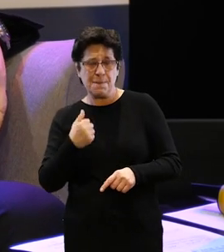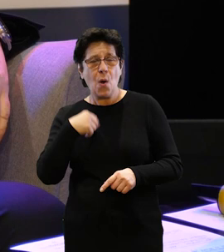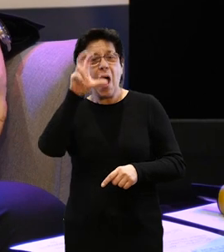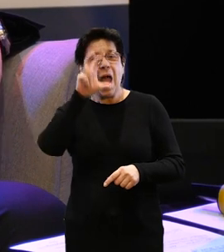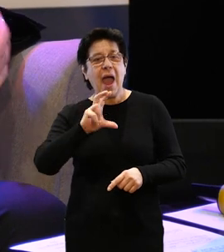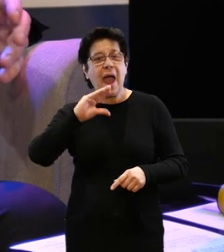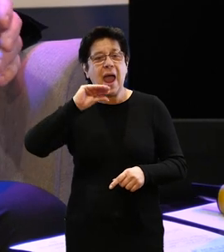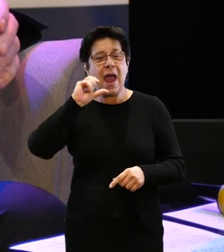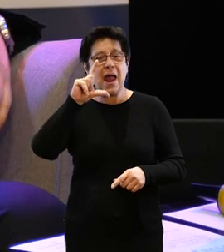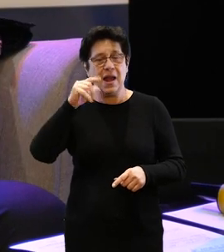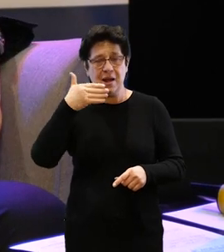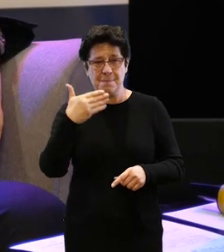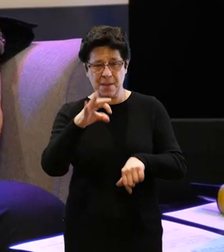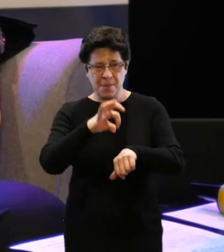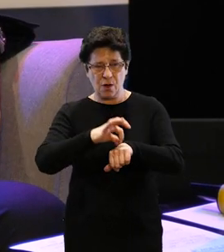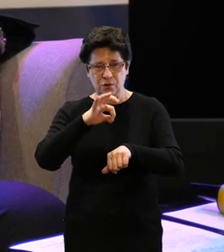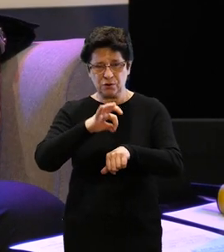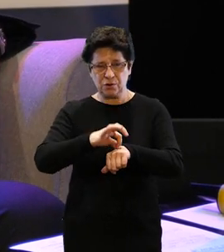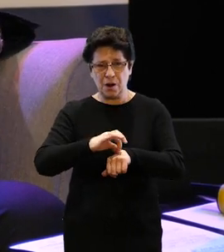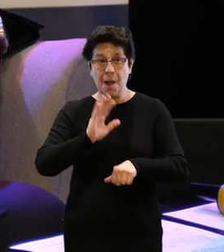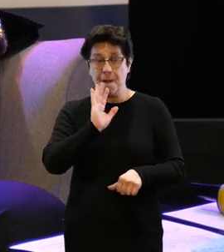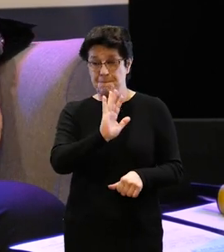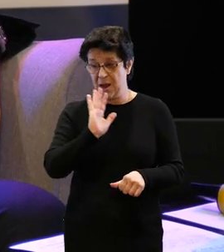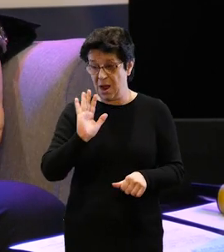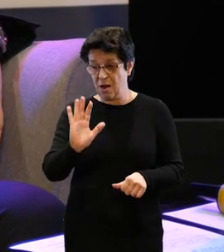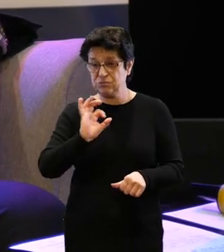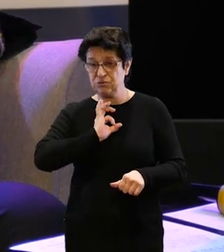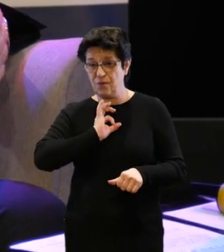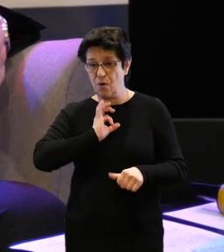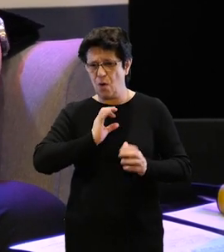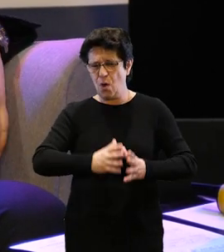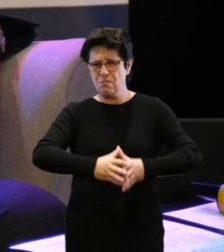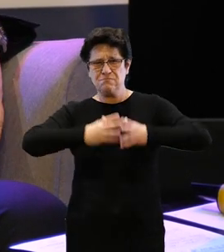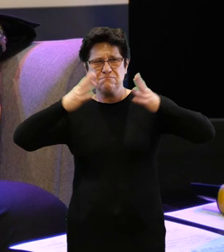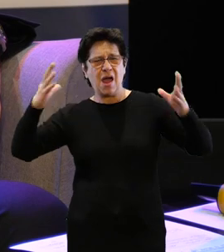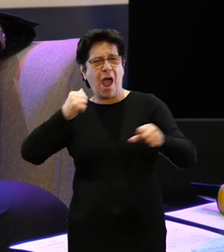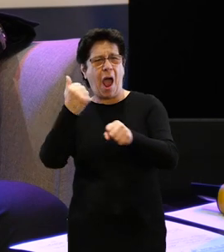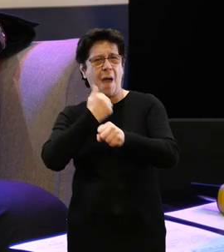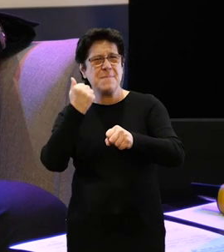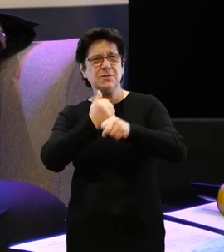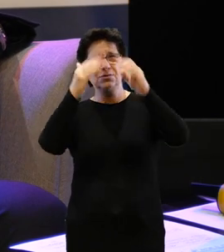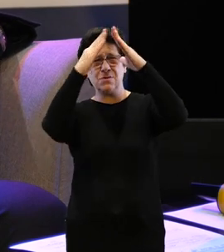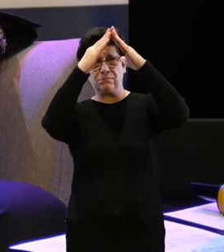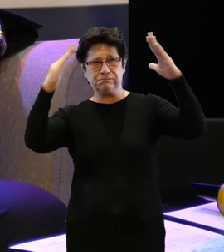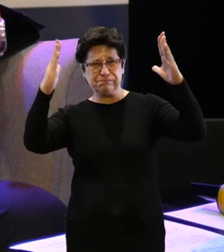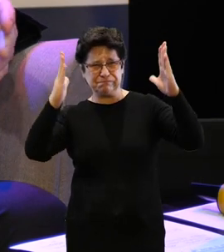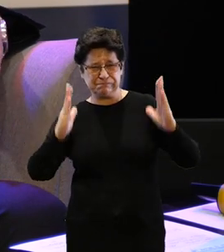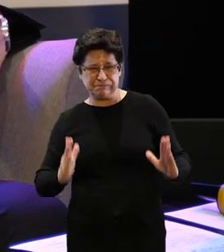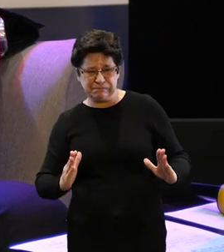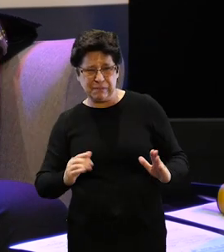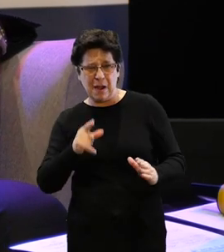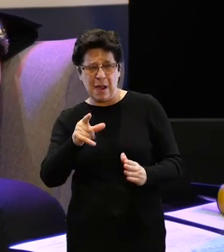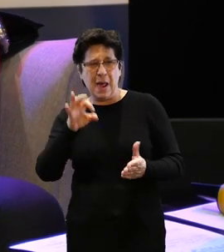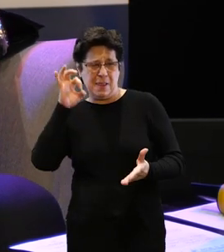helm który miał swoją dużą kamienic na ulicy Sienkiewicza